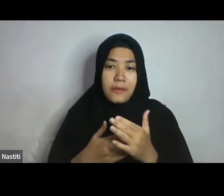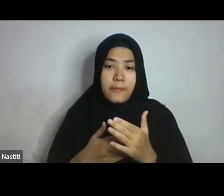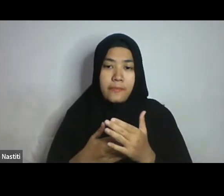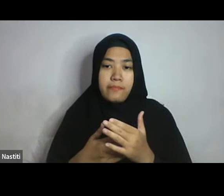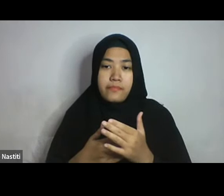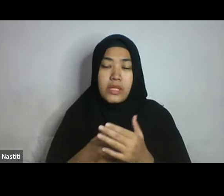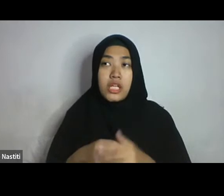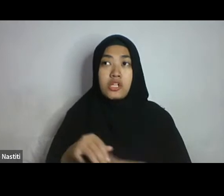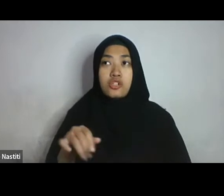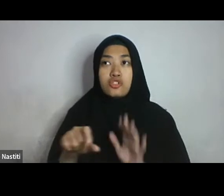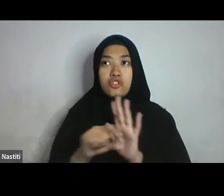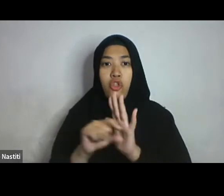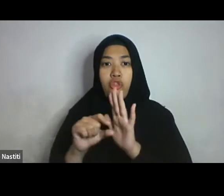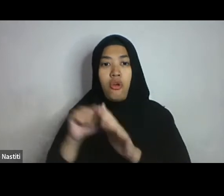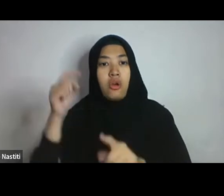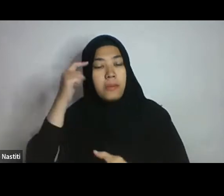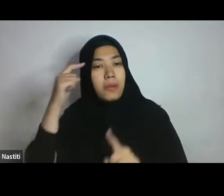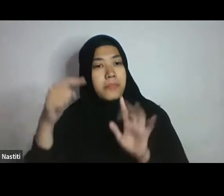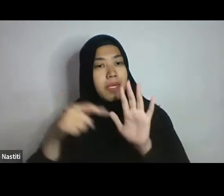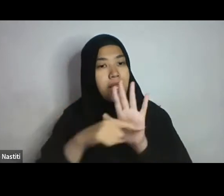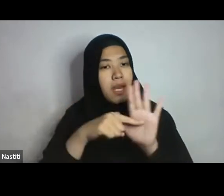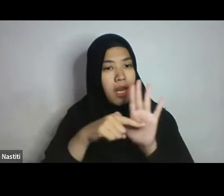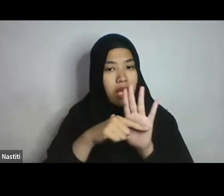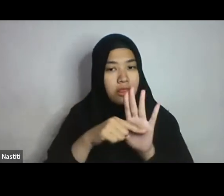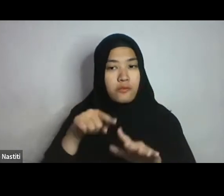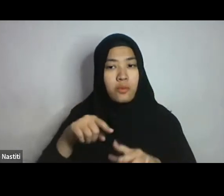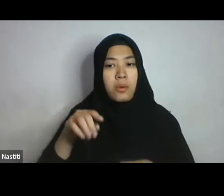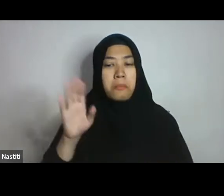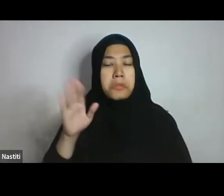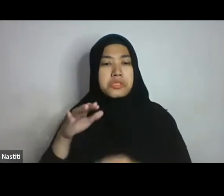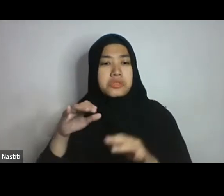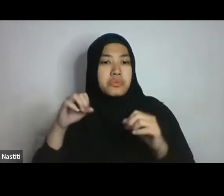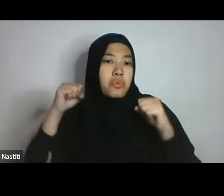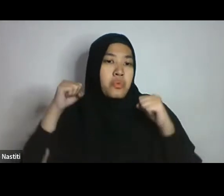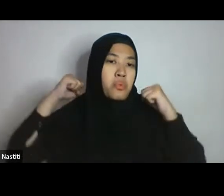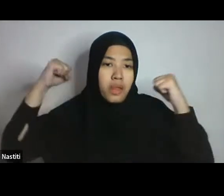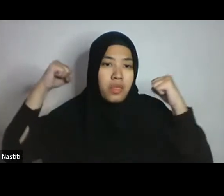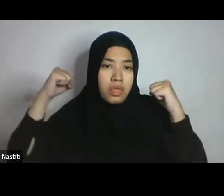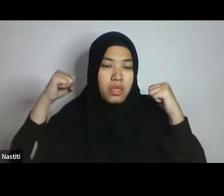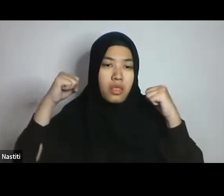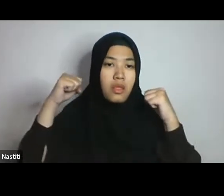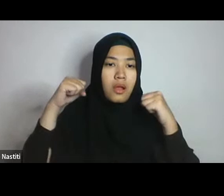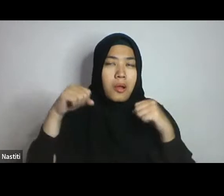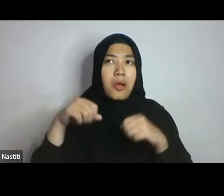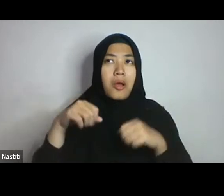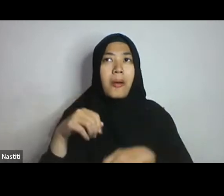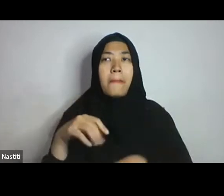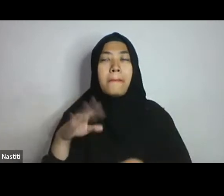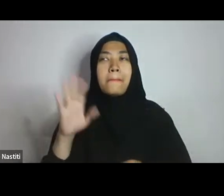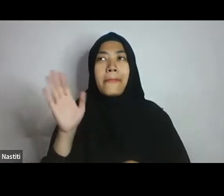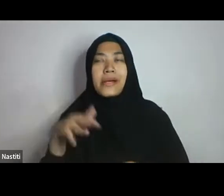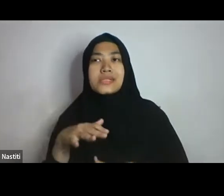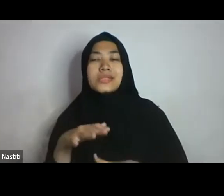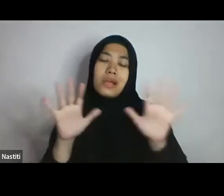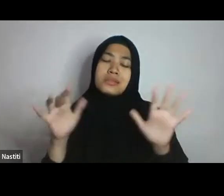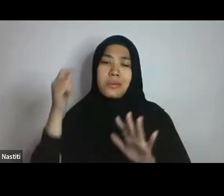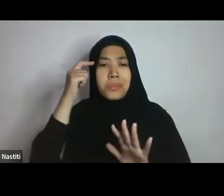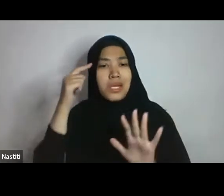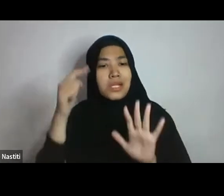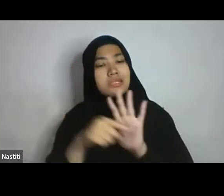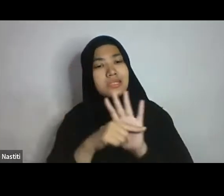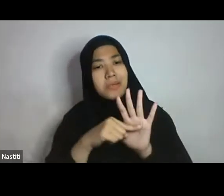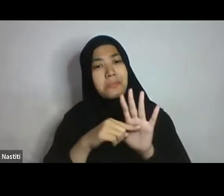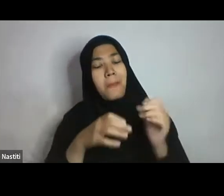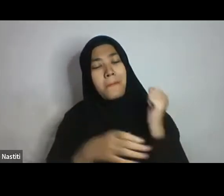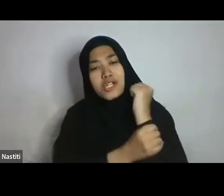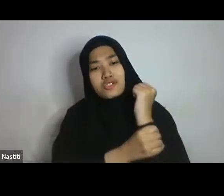masih sangat kuat, dan tadi upaya-upaya pemerintah termasuk di BPJS walaupun masih